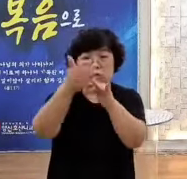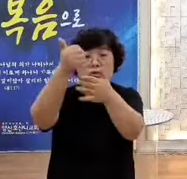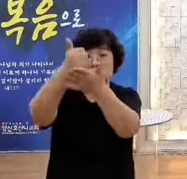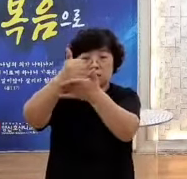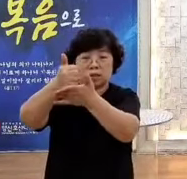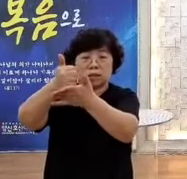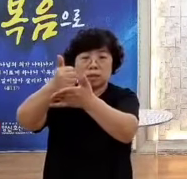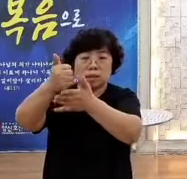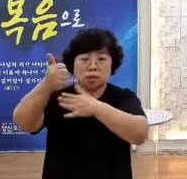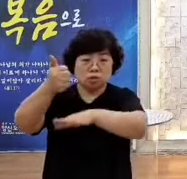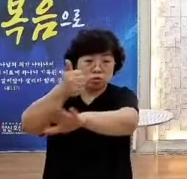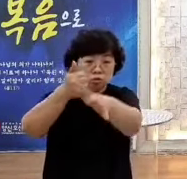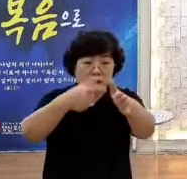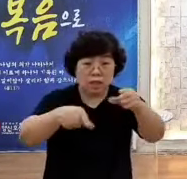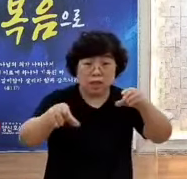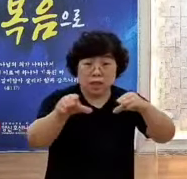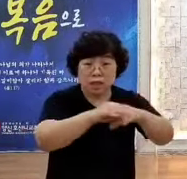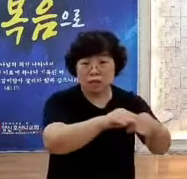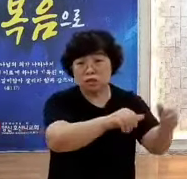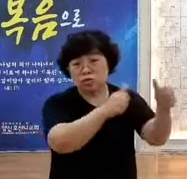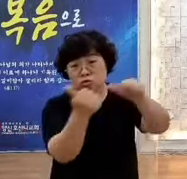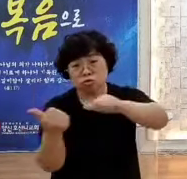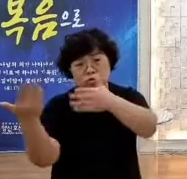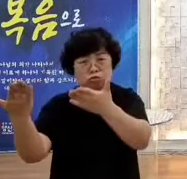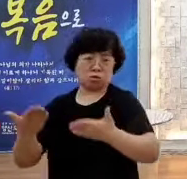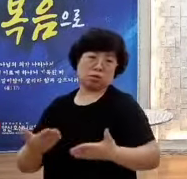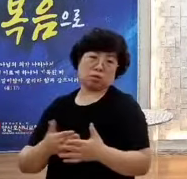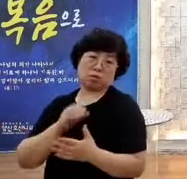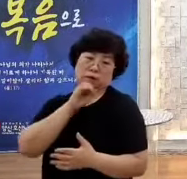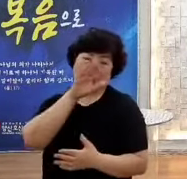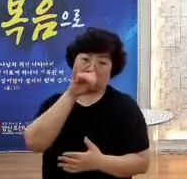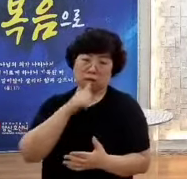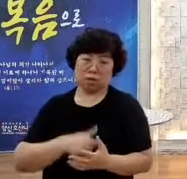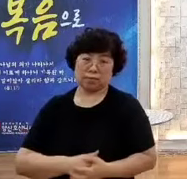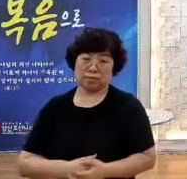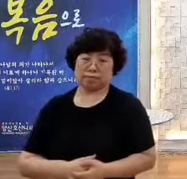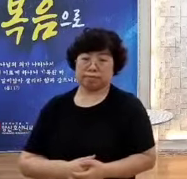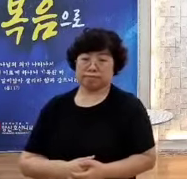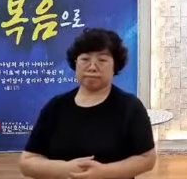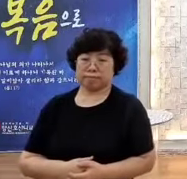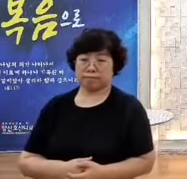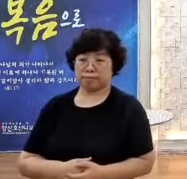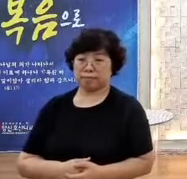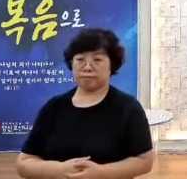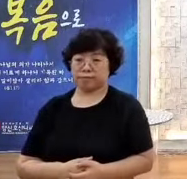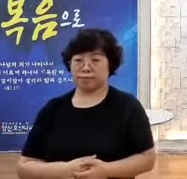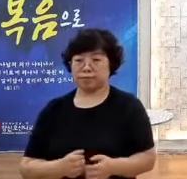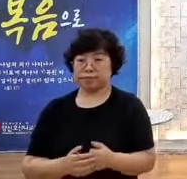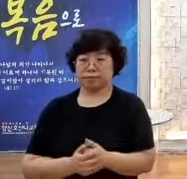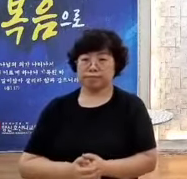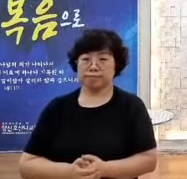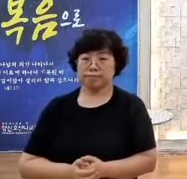예수님께서 우리 대신 죽어주셨다. 이게 성경이 말하는 진리. 그러니까